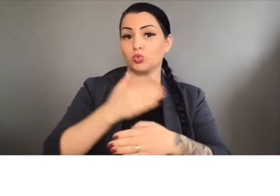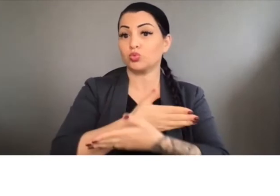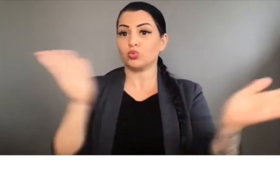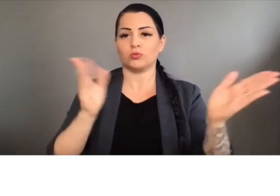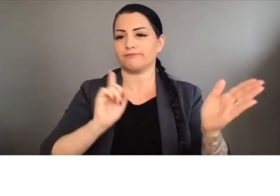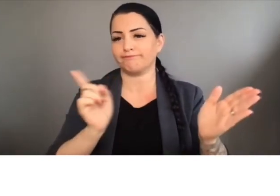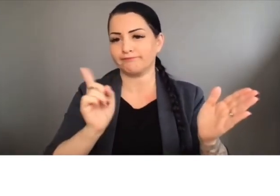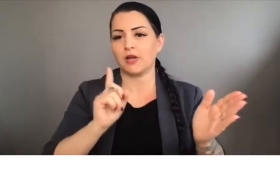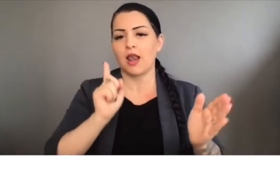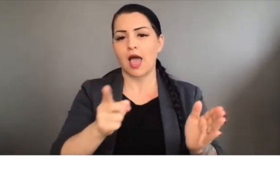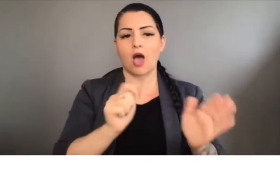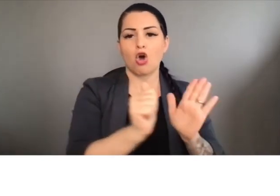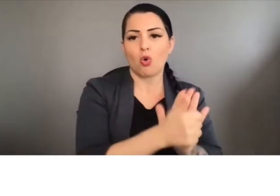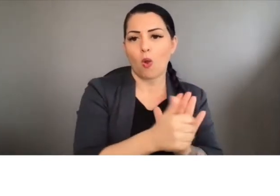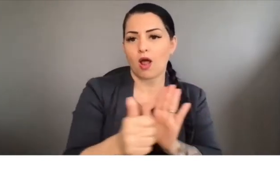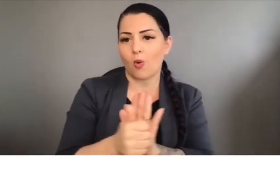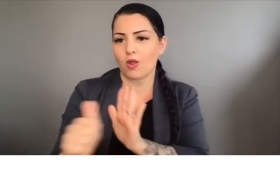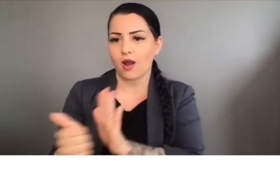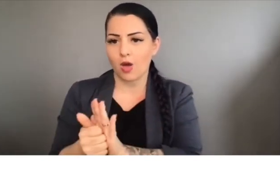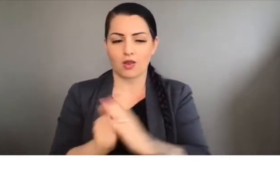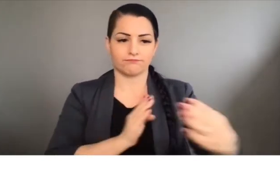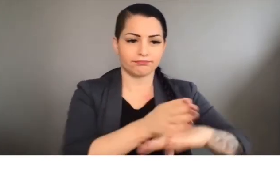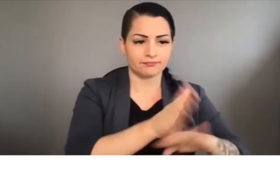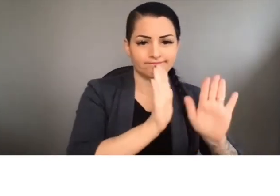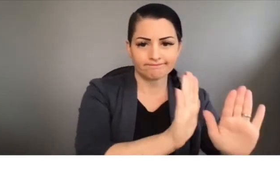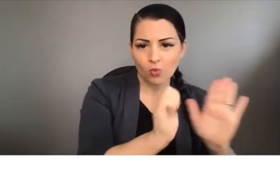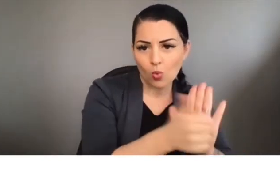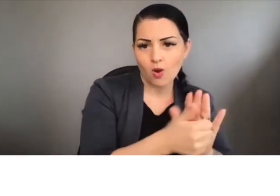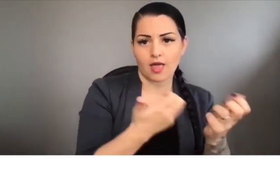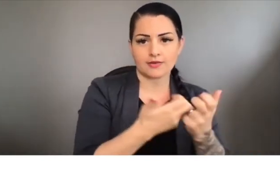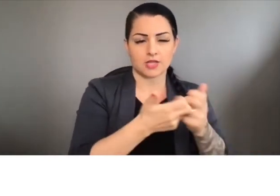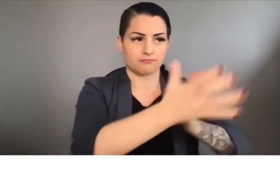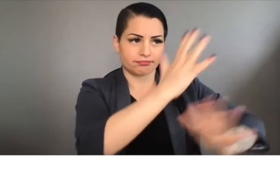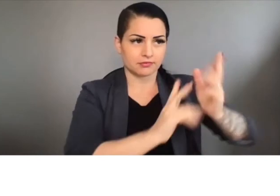L'accès à cette interface est limité au rôle de tout un chacun.